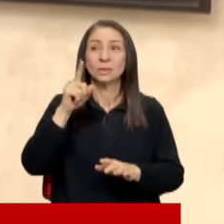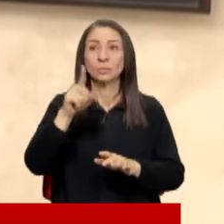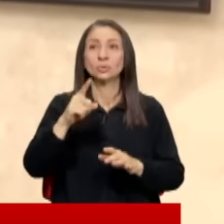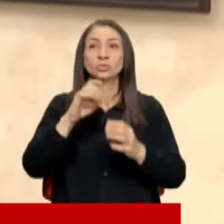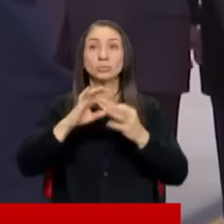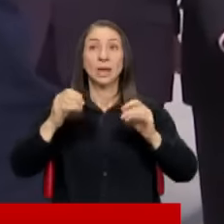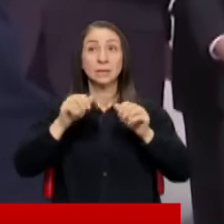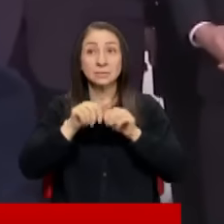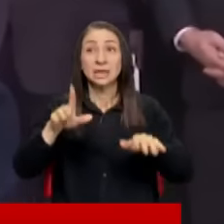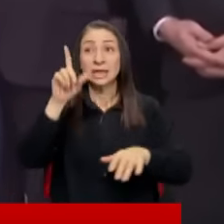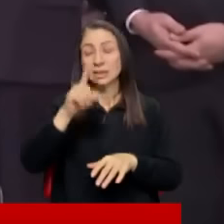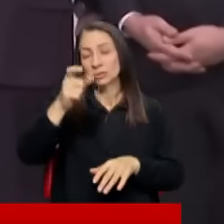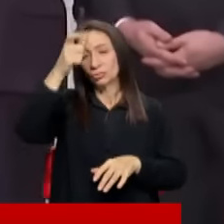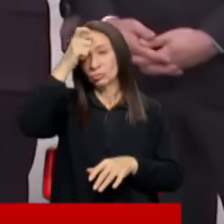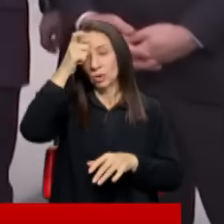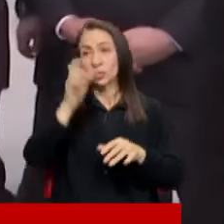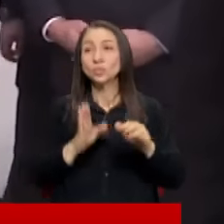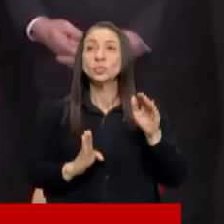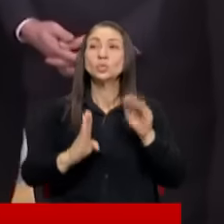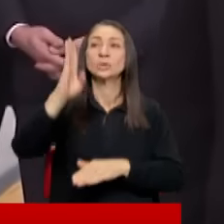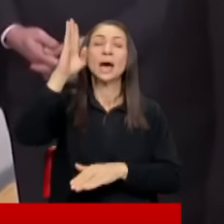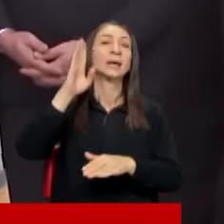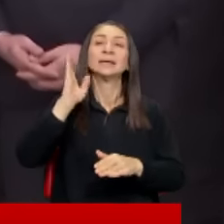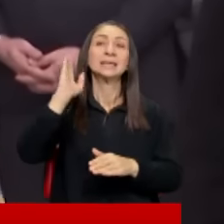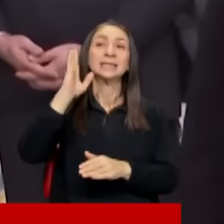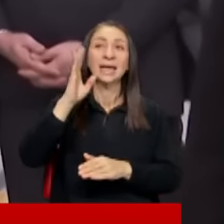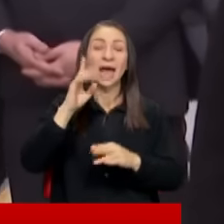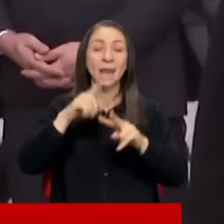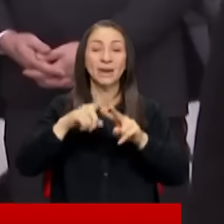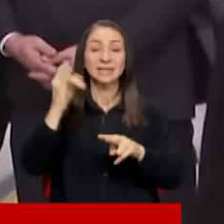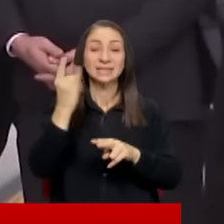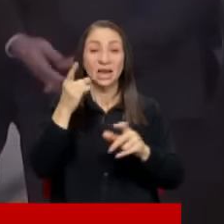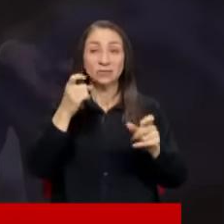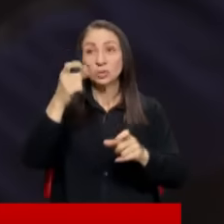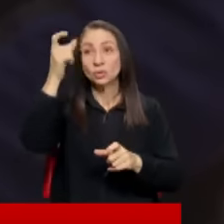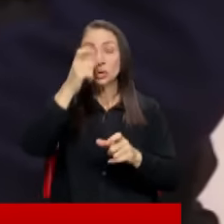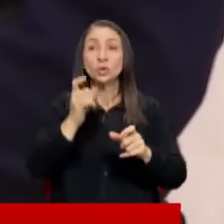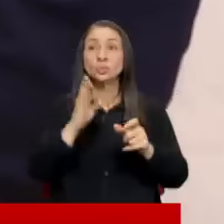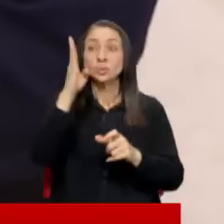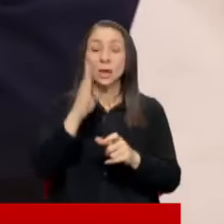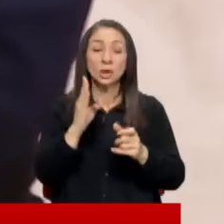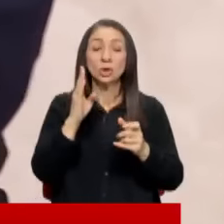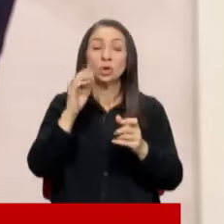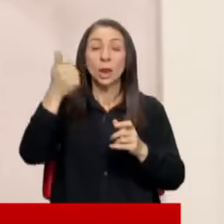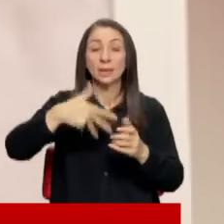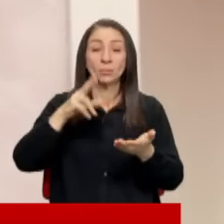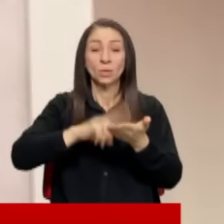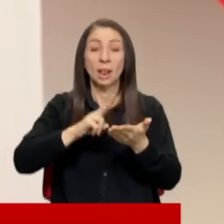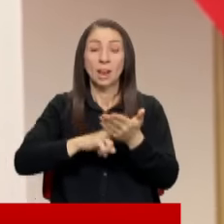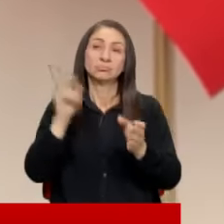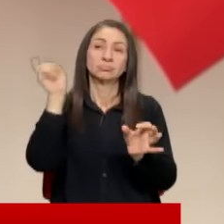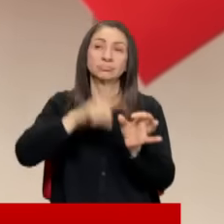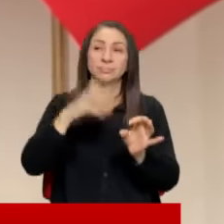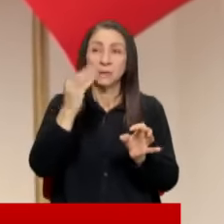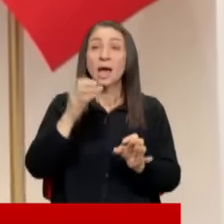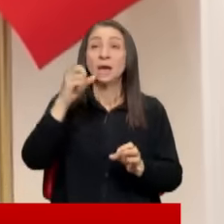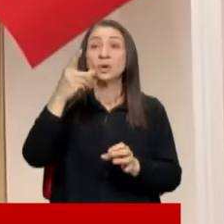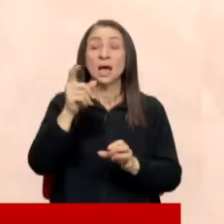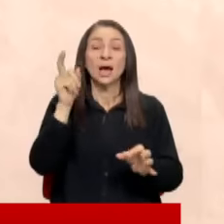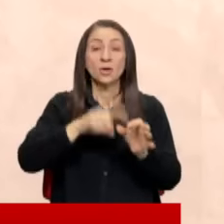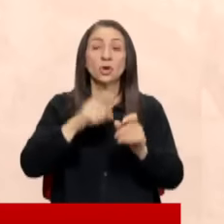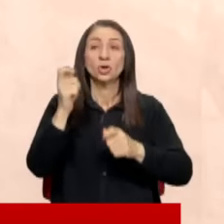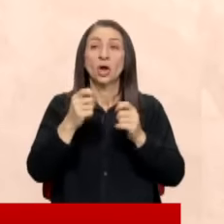sözlerle duyururken ilk Türk uzay yolcusu Alper Gezer Avcı, Türkiye Uzay Ajansı Yönetim Kurulu üyeliğine atandı. Erdoğan'ın atama